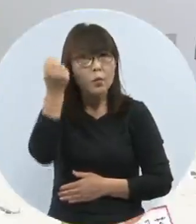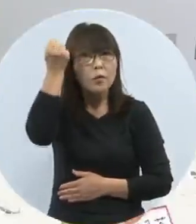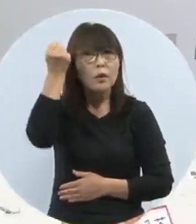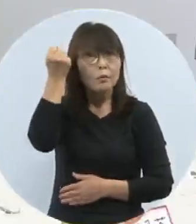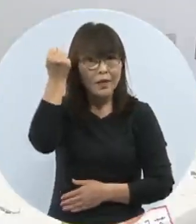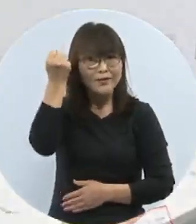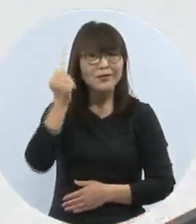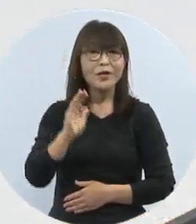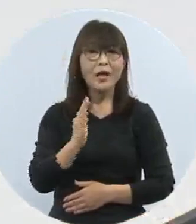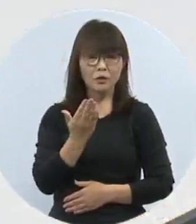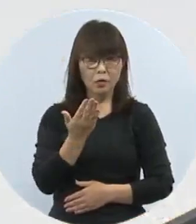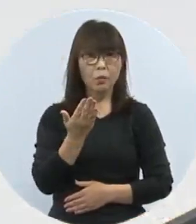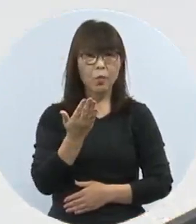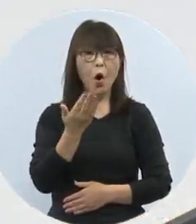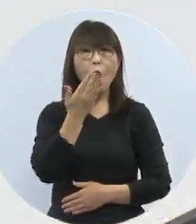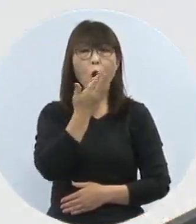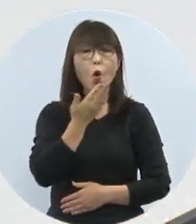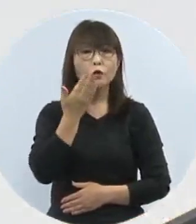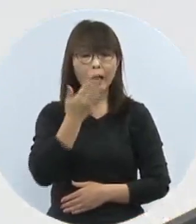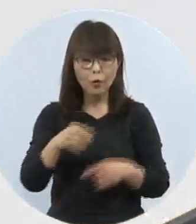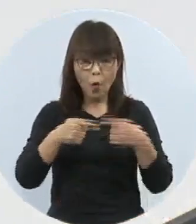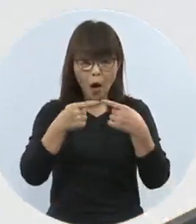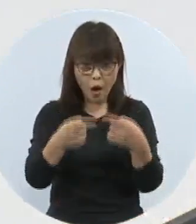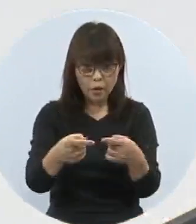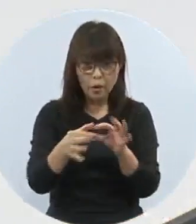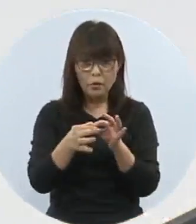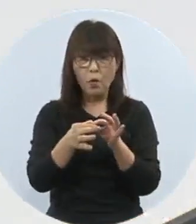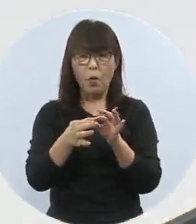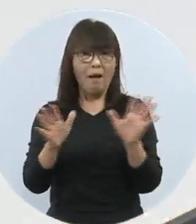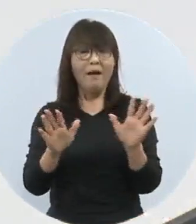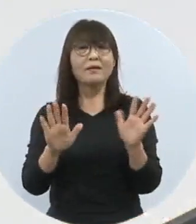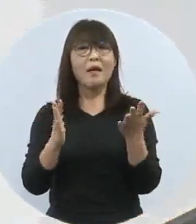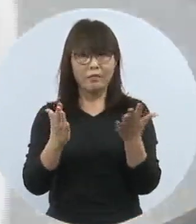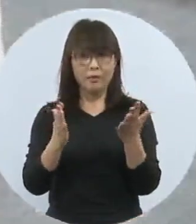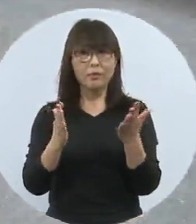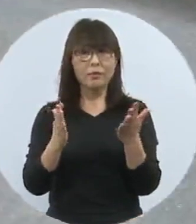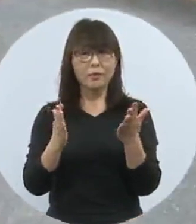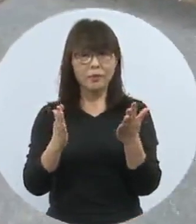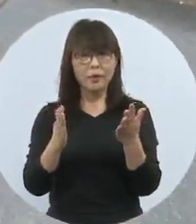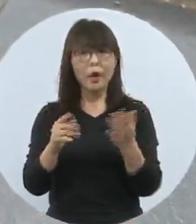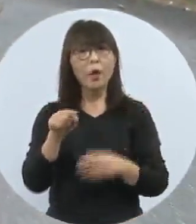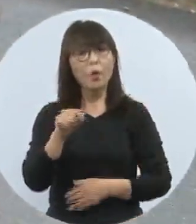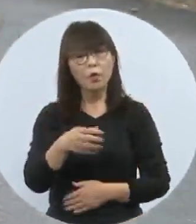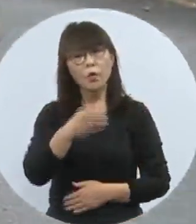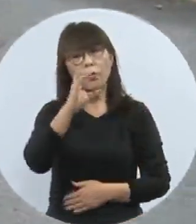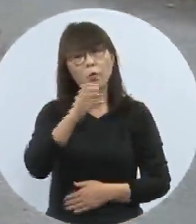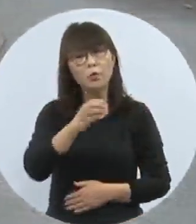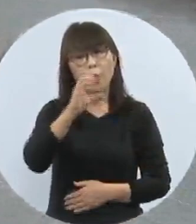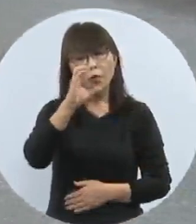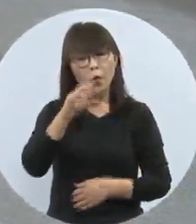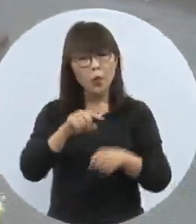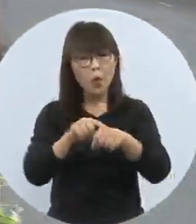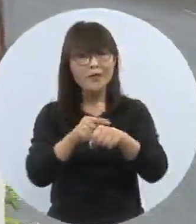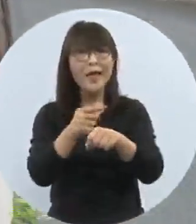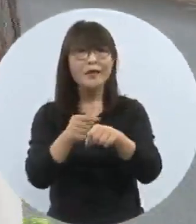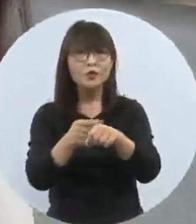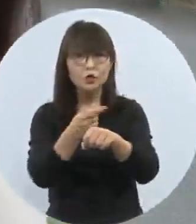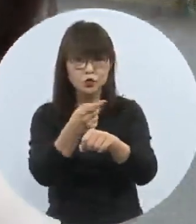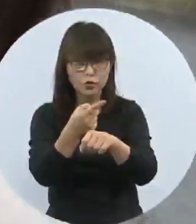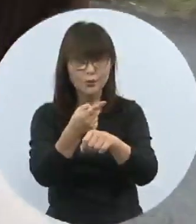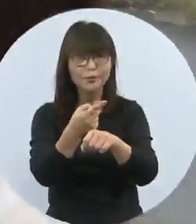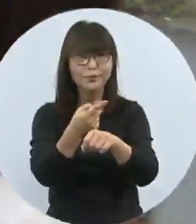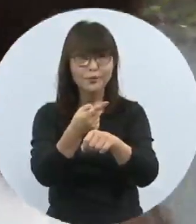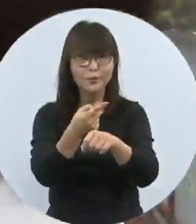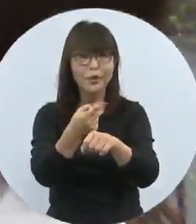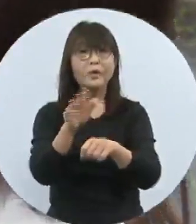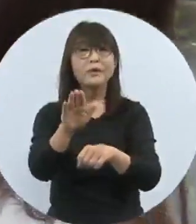けど、 もうお砂糖の入っている入っていないに関わらず、もうその飲み物自体のこう性質にな